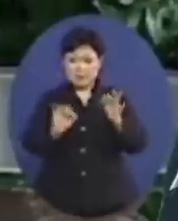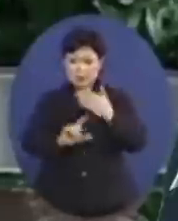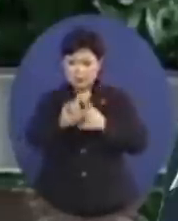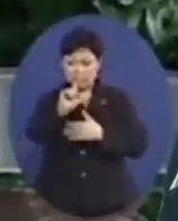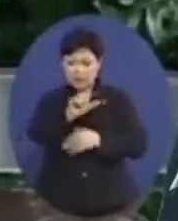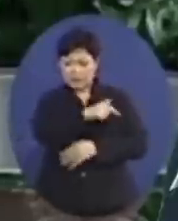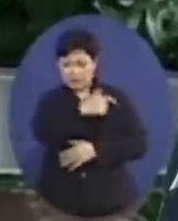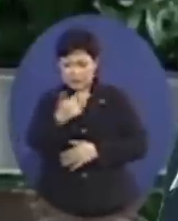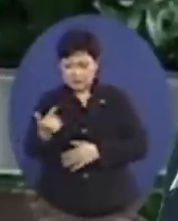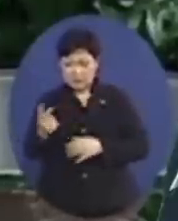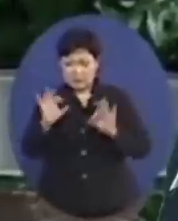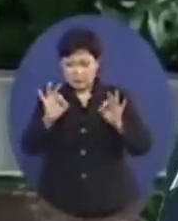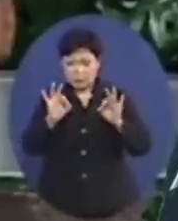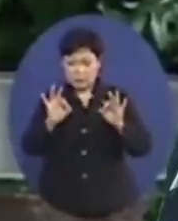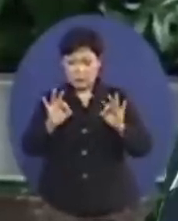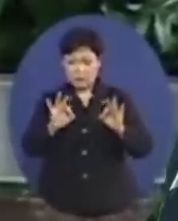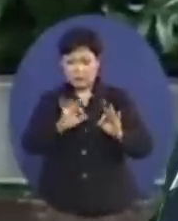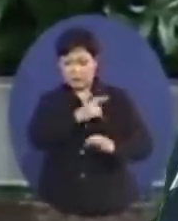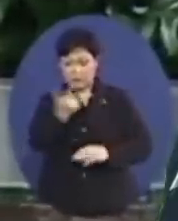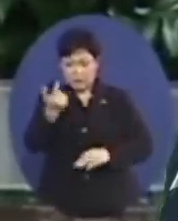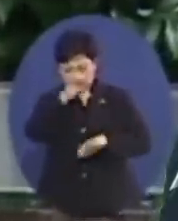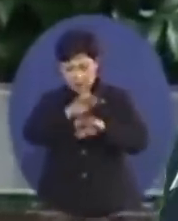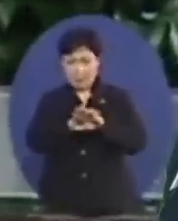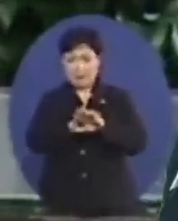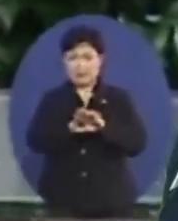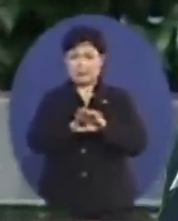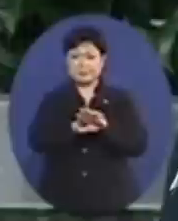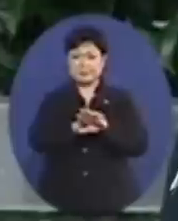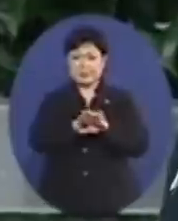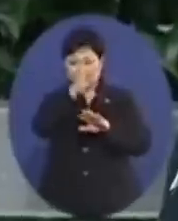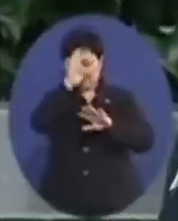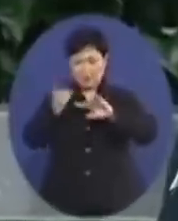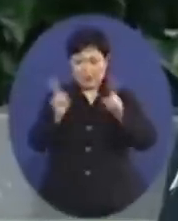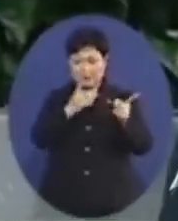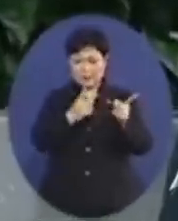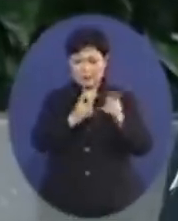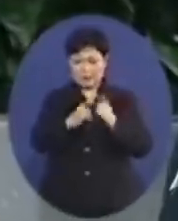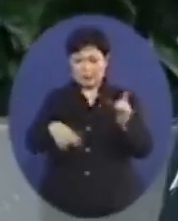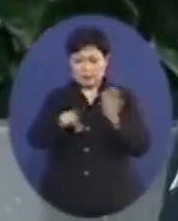저녁에 예배를 드리고 병 낫는 자를 위해서 기도하고